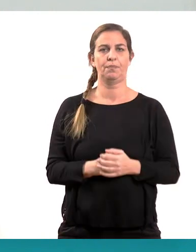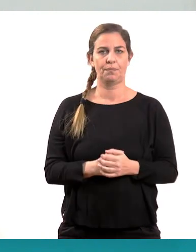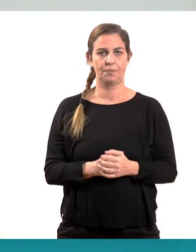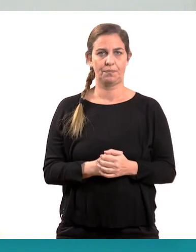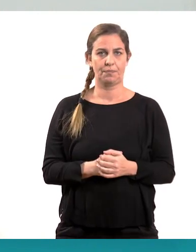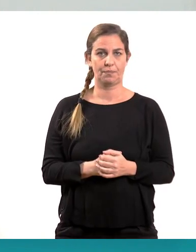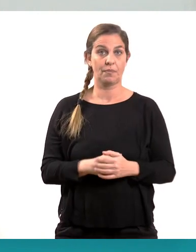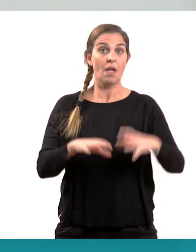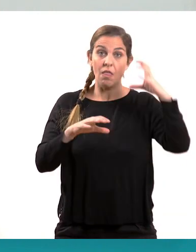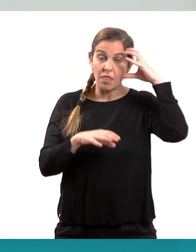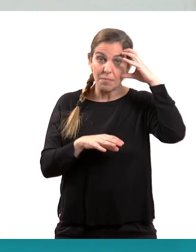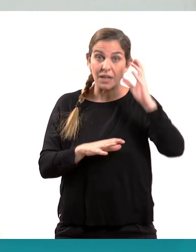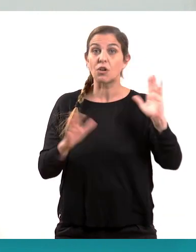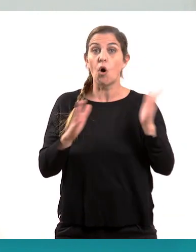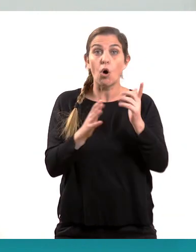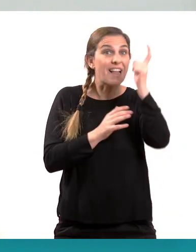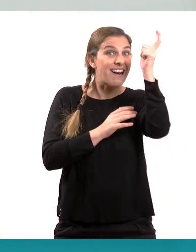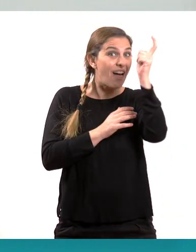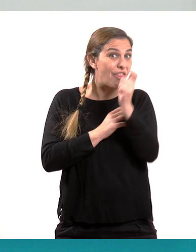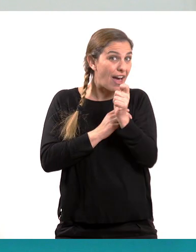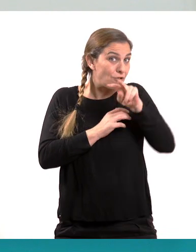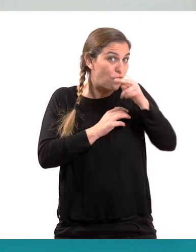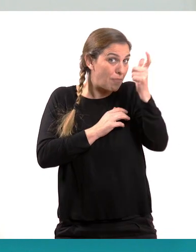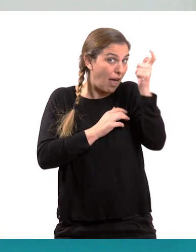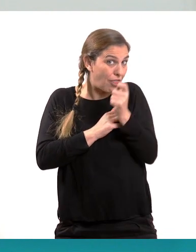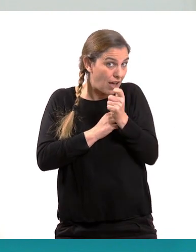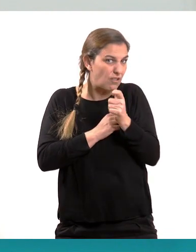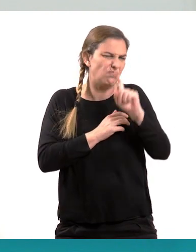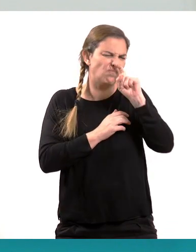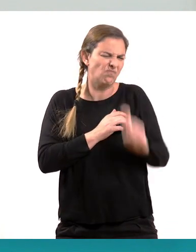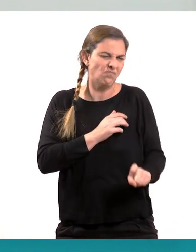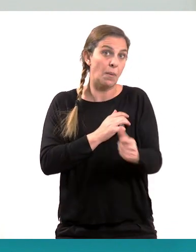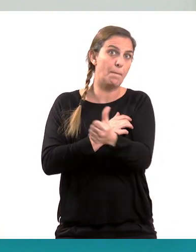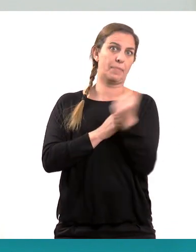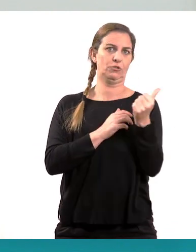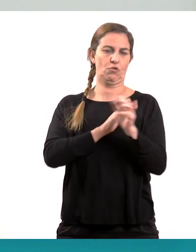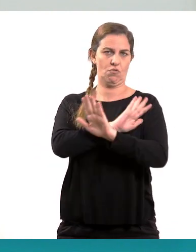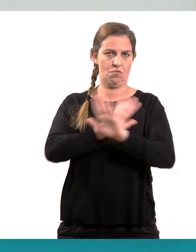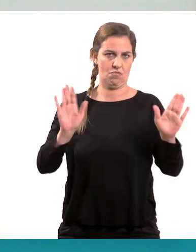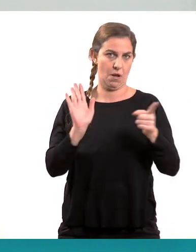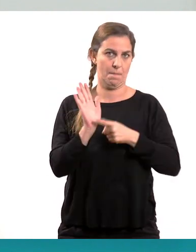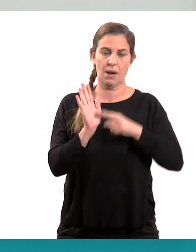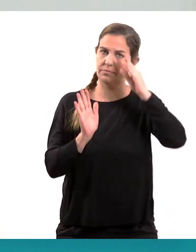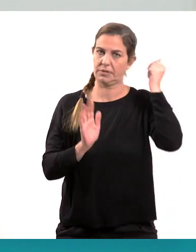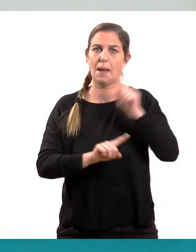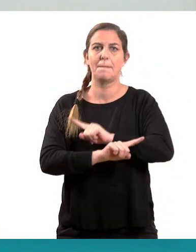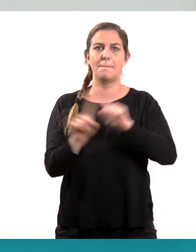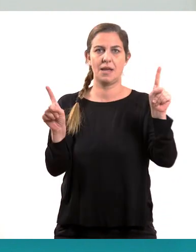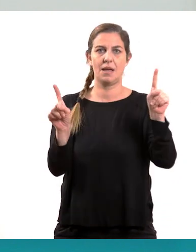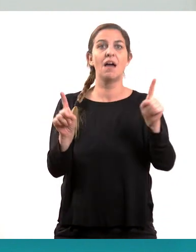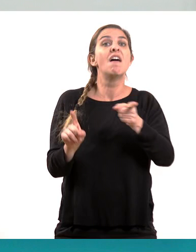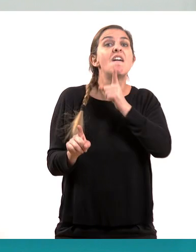Όταν δανειζόμαστε όμως κάτι, είναι κανόνας απαράβατος. Το ξαναγυρνάμε πίσω. Και όπως ακριβώς το έχουμε